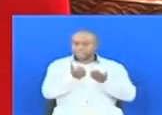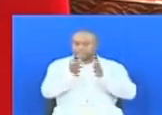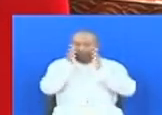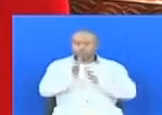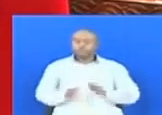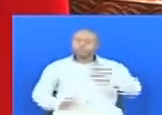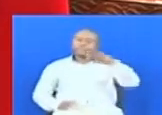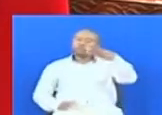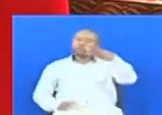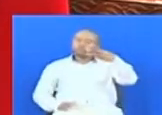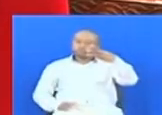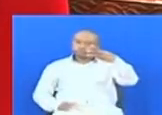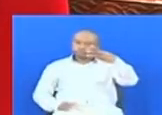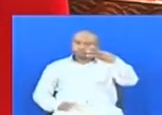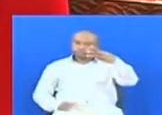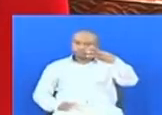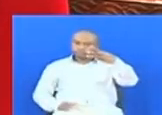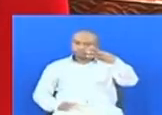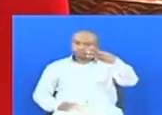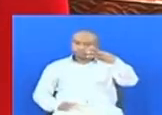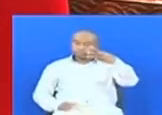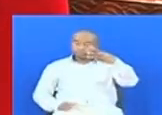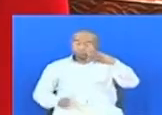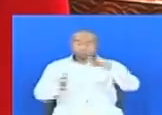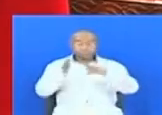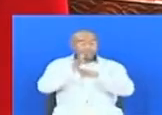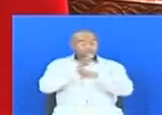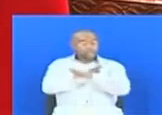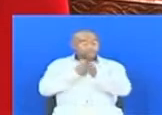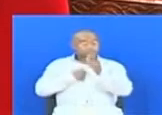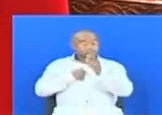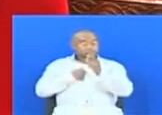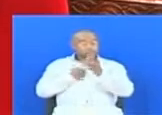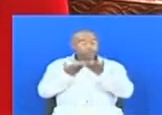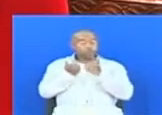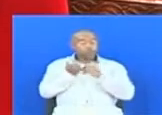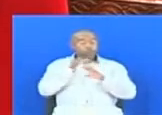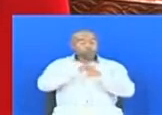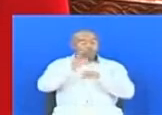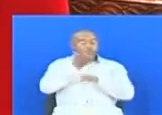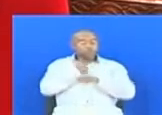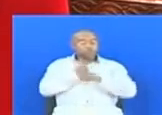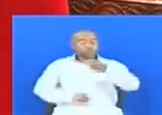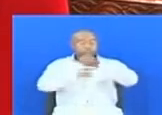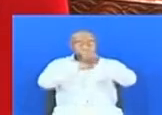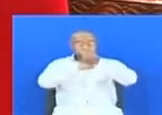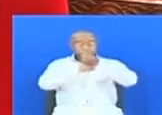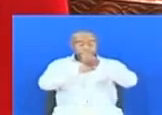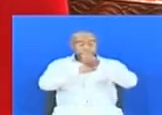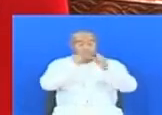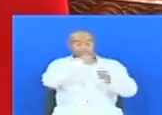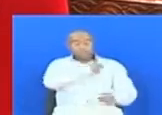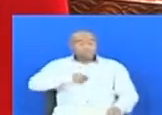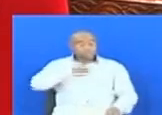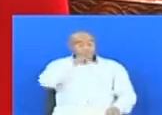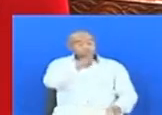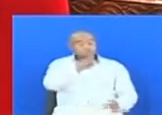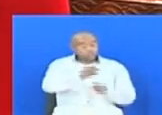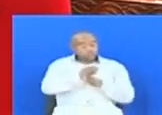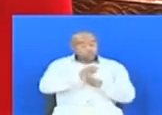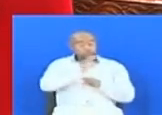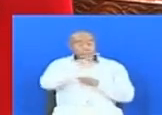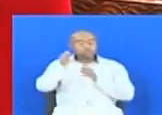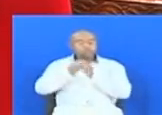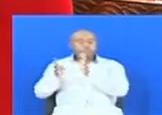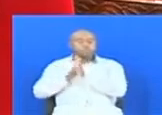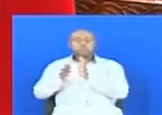Lakini kabla sijaeleza kwa nini ninamuunga mkono, juu ya jambo hili la corona. Mheshimiwa Spika, mimi